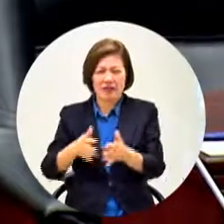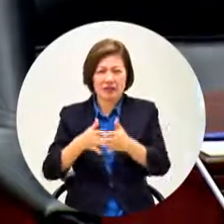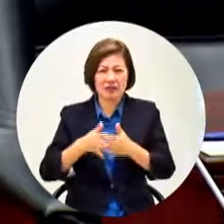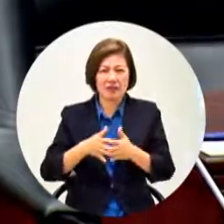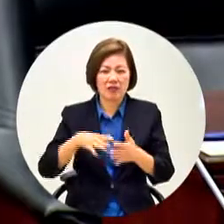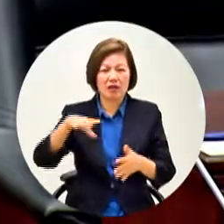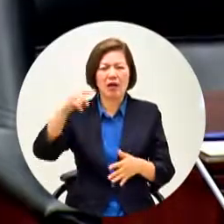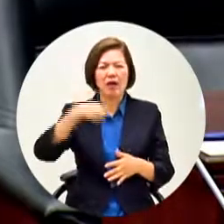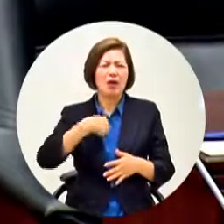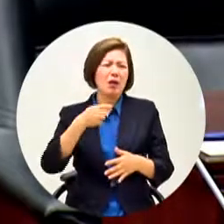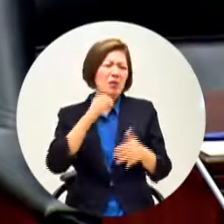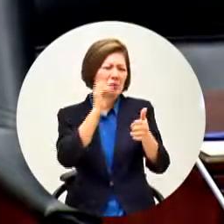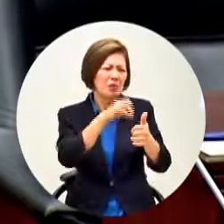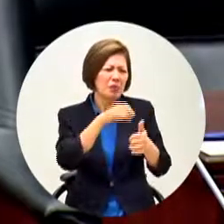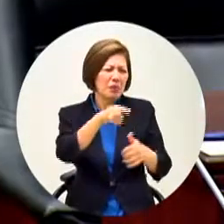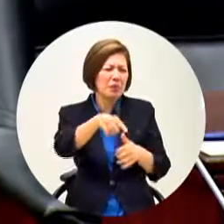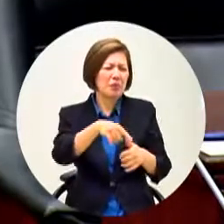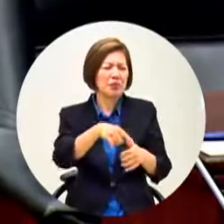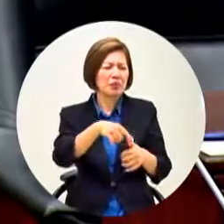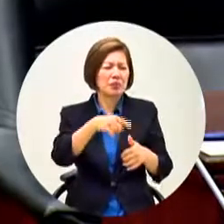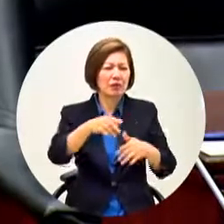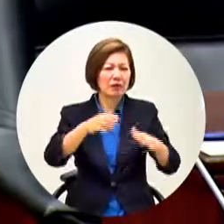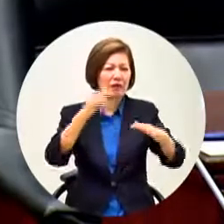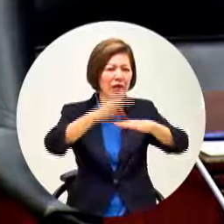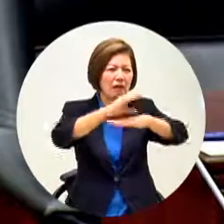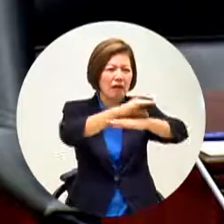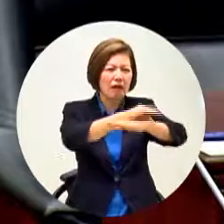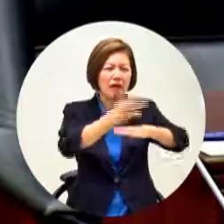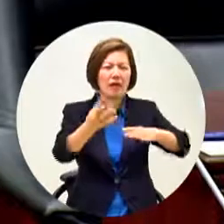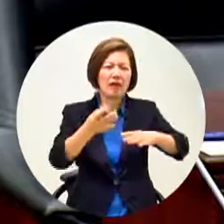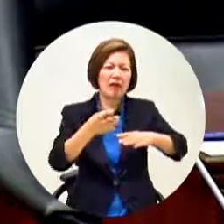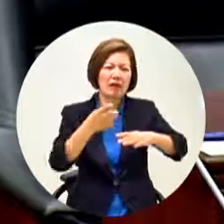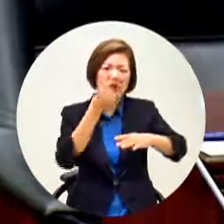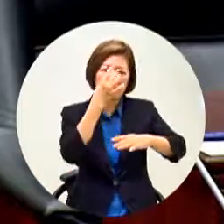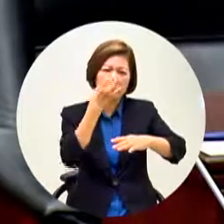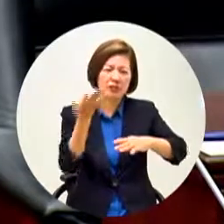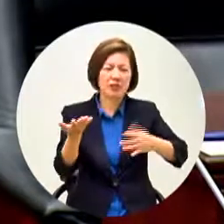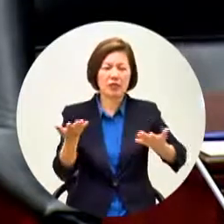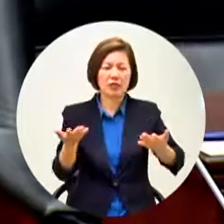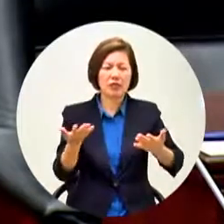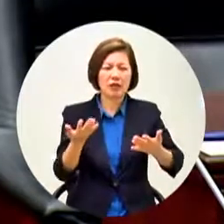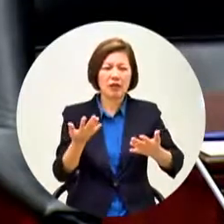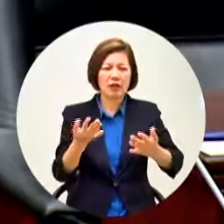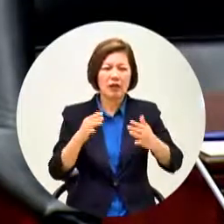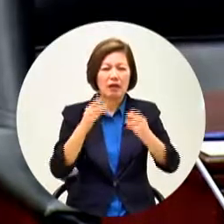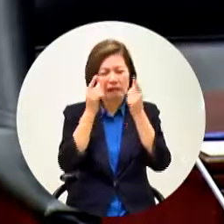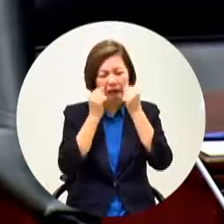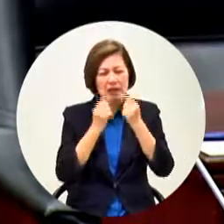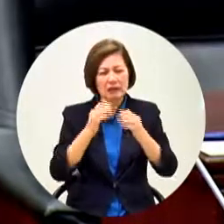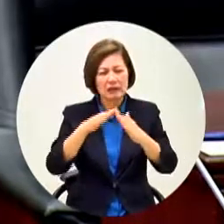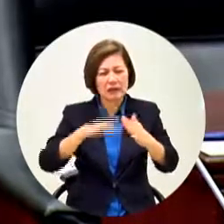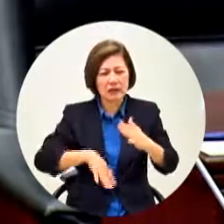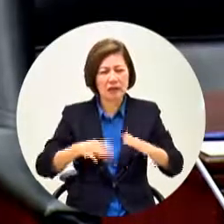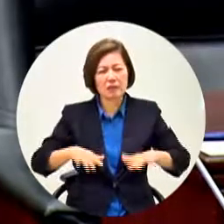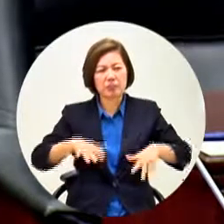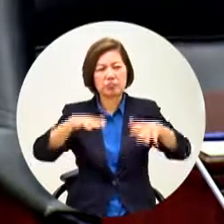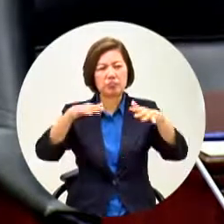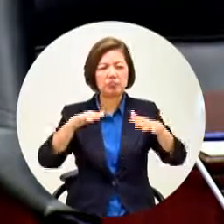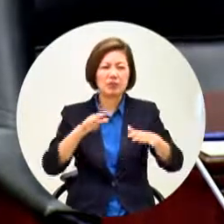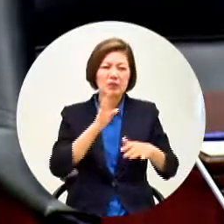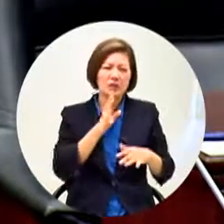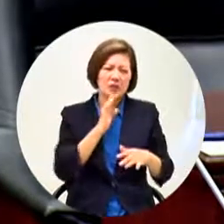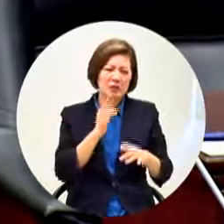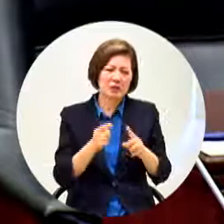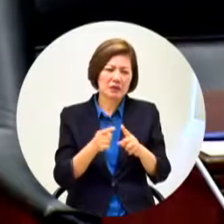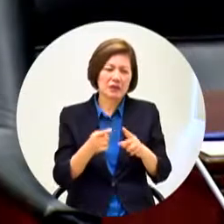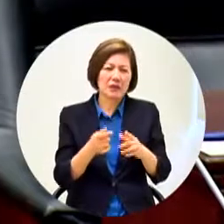地停啊，是啊，都咧可怜厝啊，中水啊，车无地去，我的性命财产